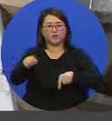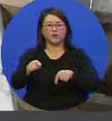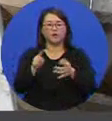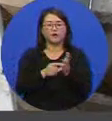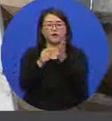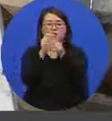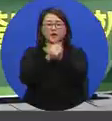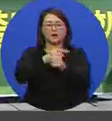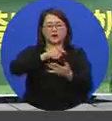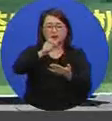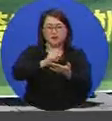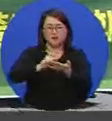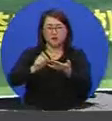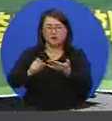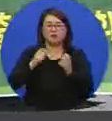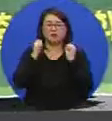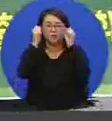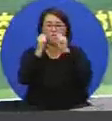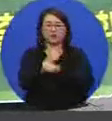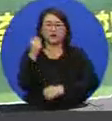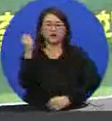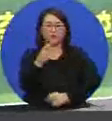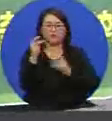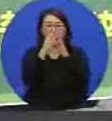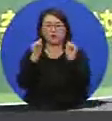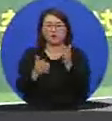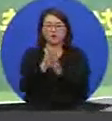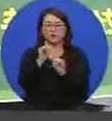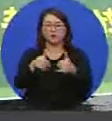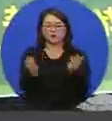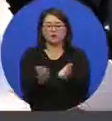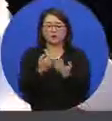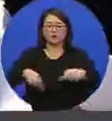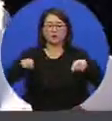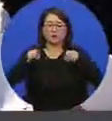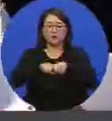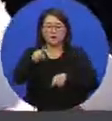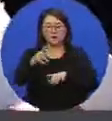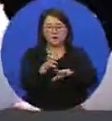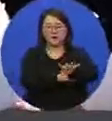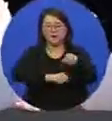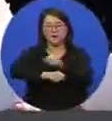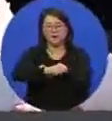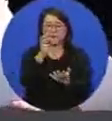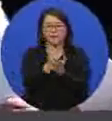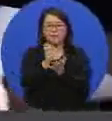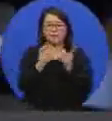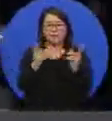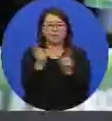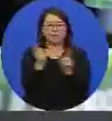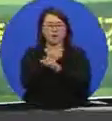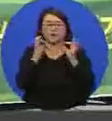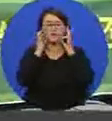펼치고 전국 시민단체와 함께 관련 법안의 개선에 앞장서기로 했습니다. JTB